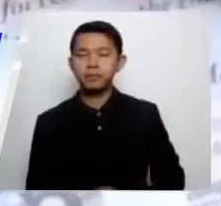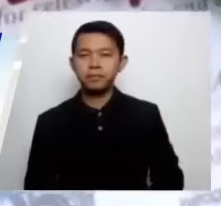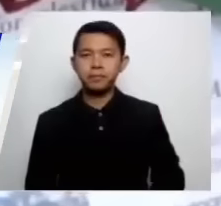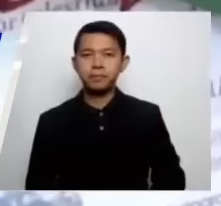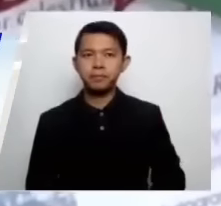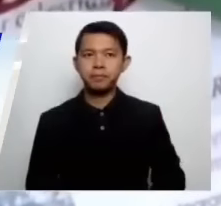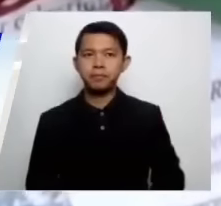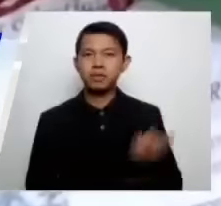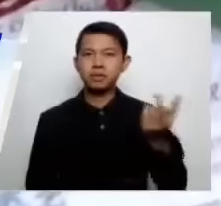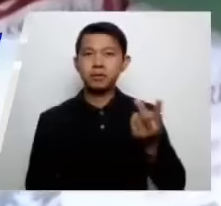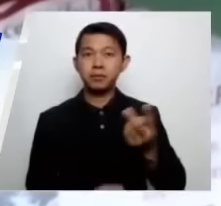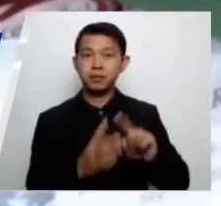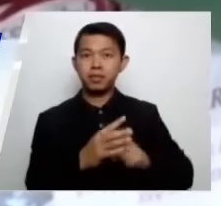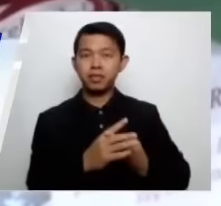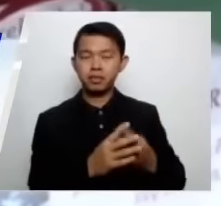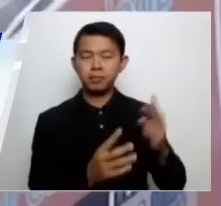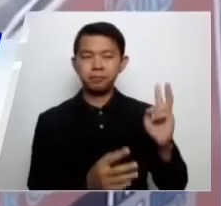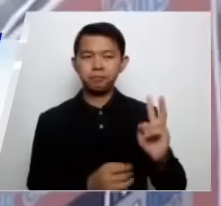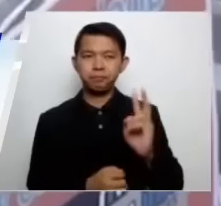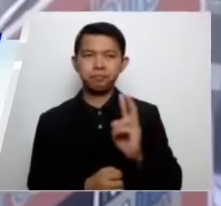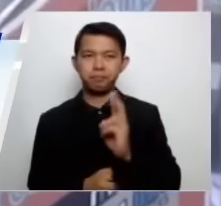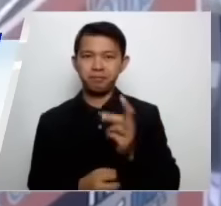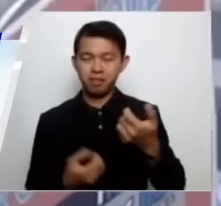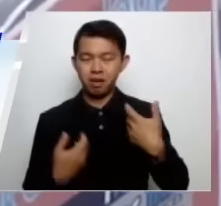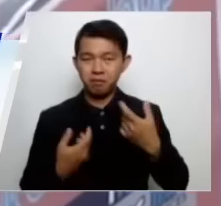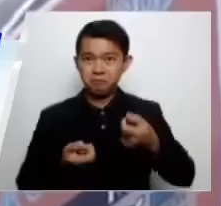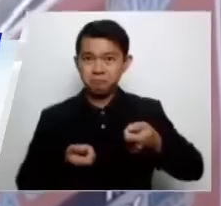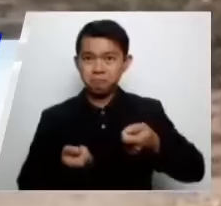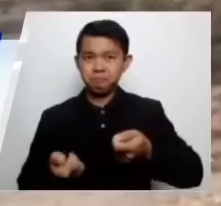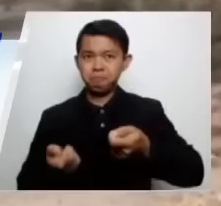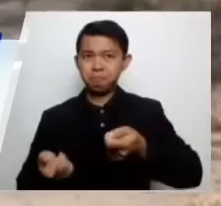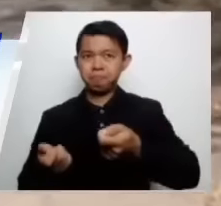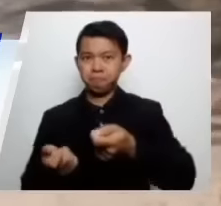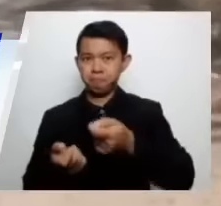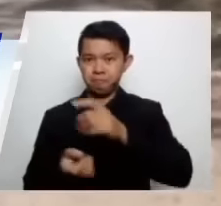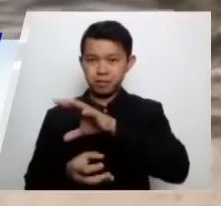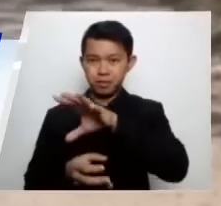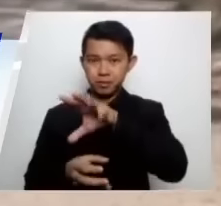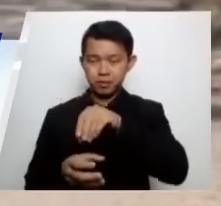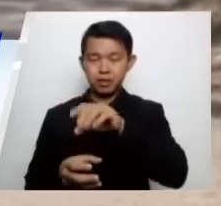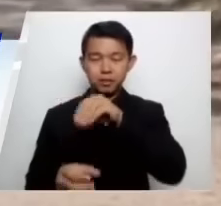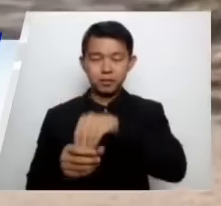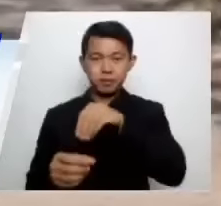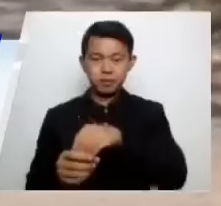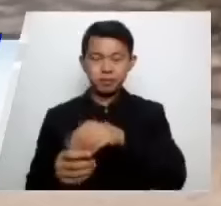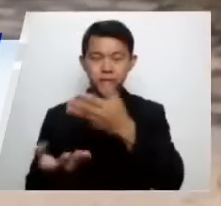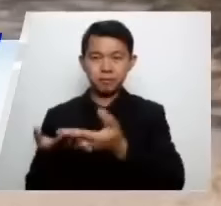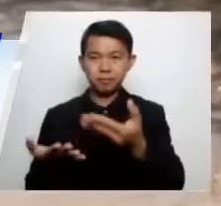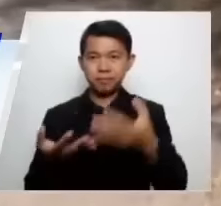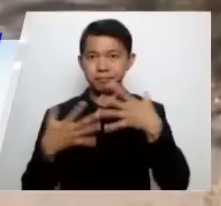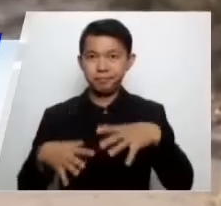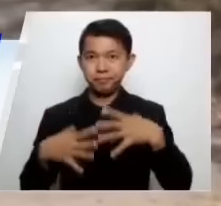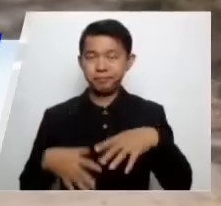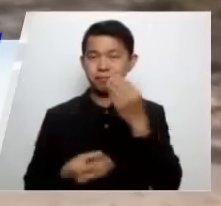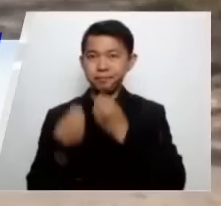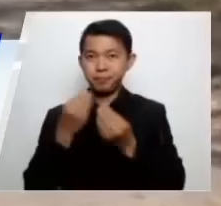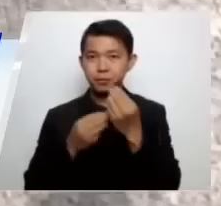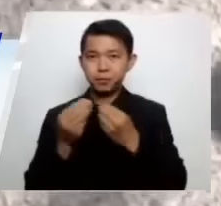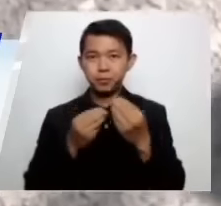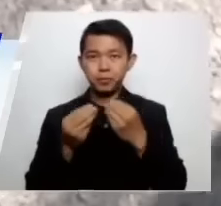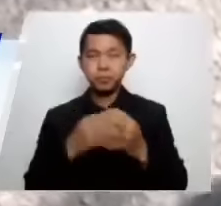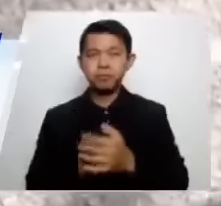paglalakad. Tulak-tulak nila ang kariton kung saan nakalagay ang kanilang mga damit, gamit at pagkain. Nagpapahinga rin